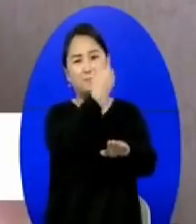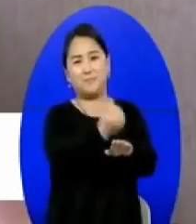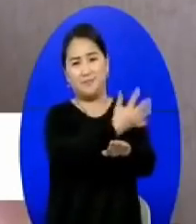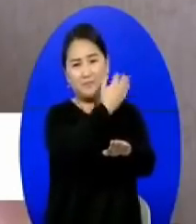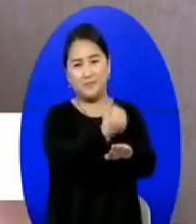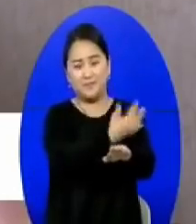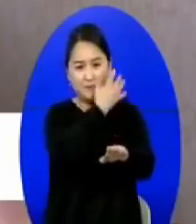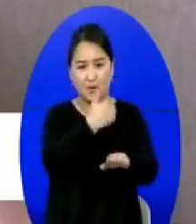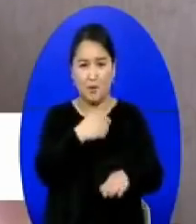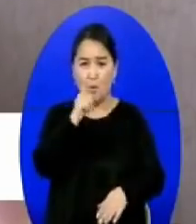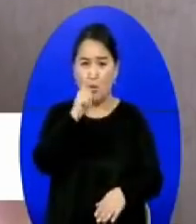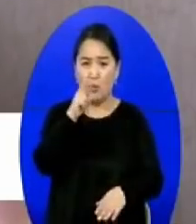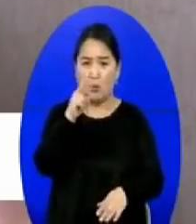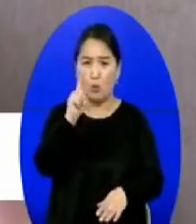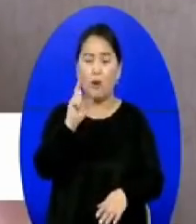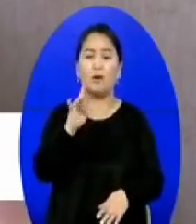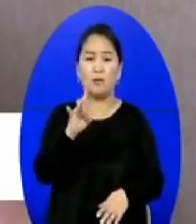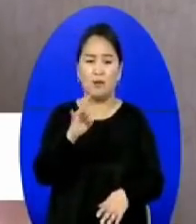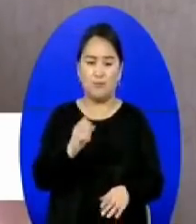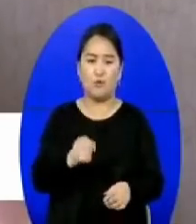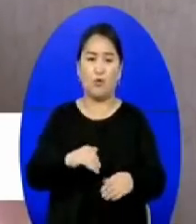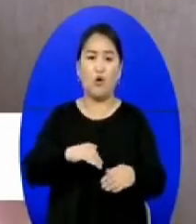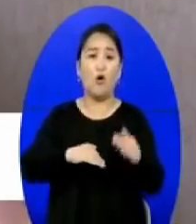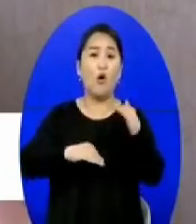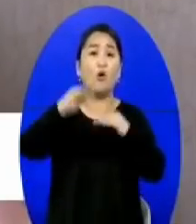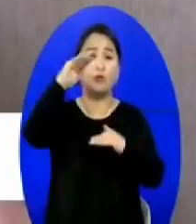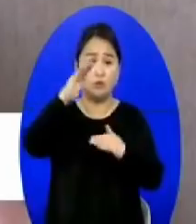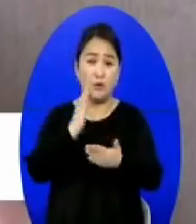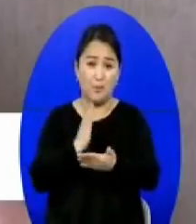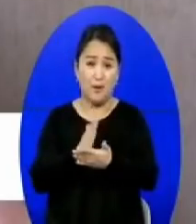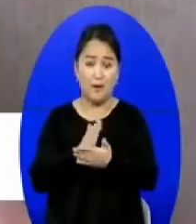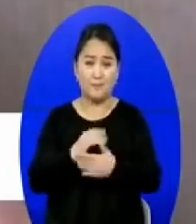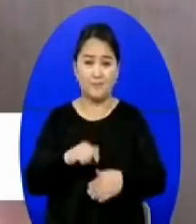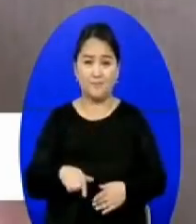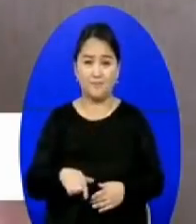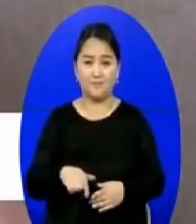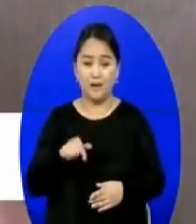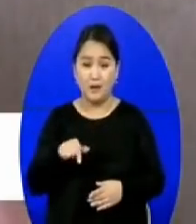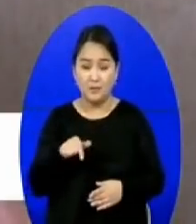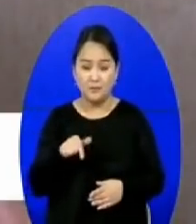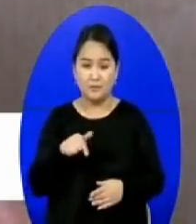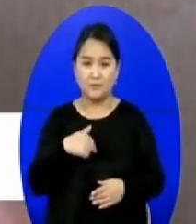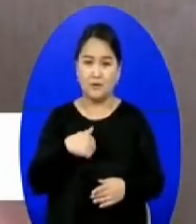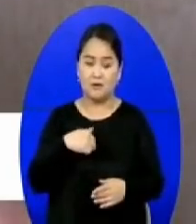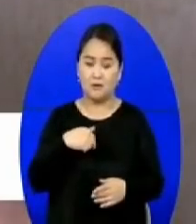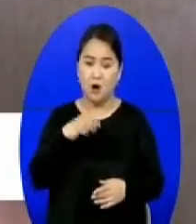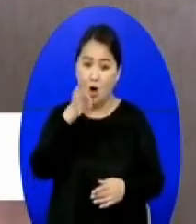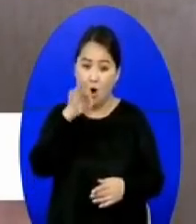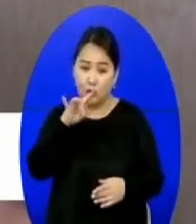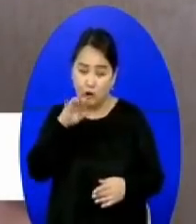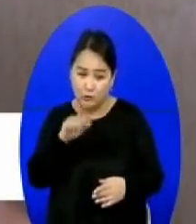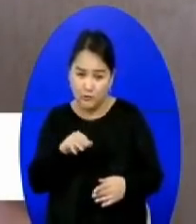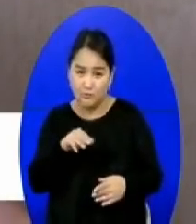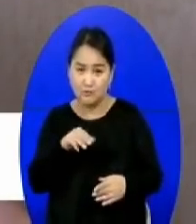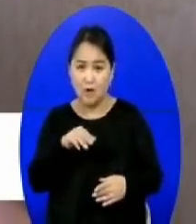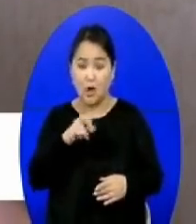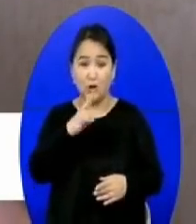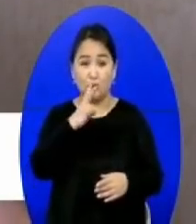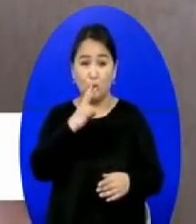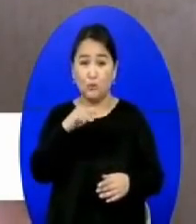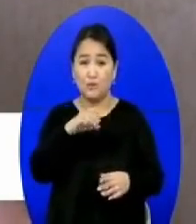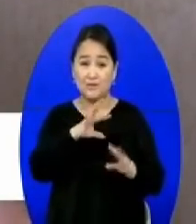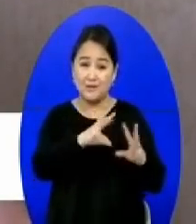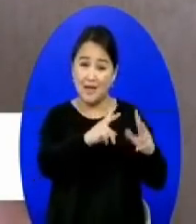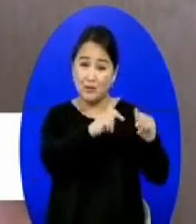чинь хурд нэгдлийн агуулмж нь өндөр байна шүү л гэдгийг бол харуулж байгаа. Тэгэхээр энэ нэгэнтээ энэ олсон гол дамжилтаа баттгаад одоо энэ